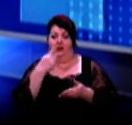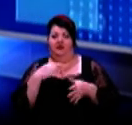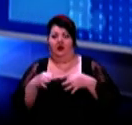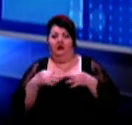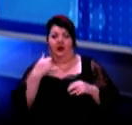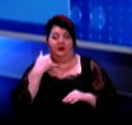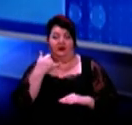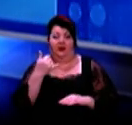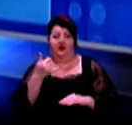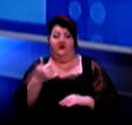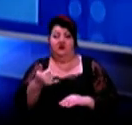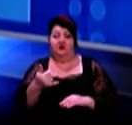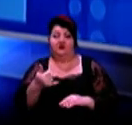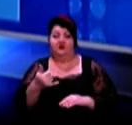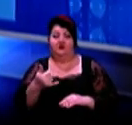Телефонний дзвінок.